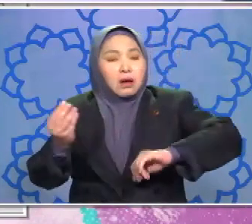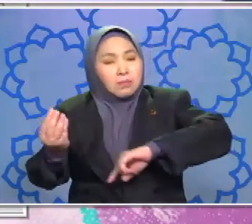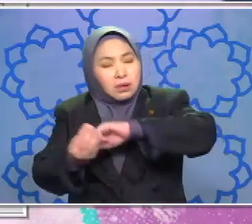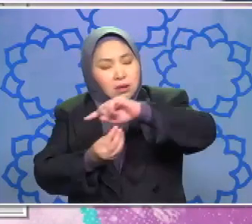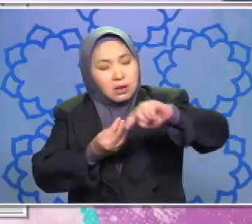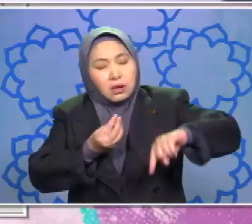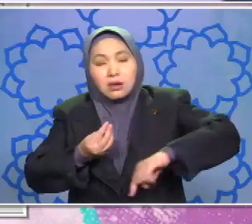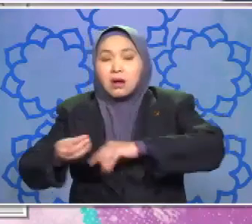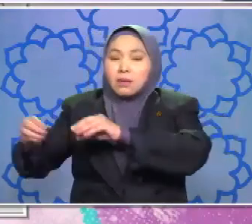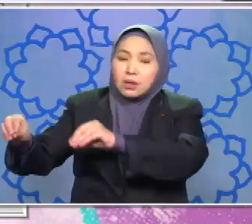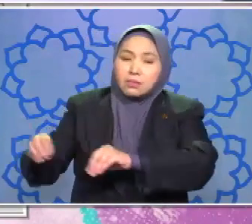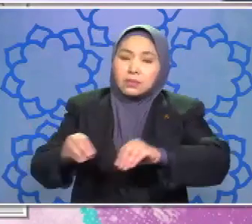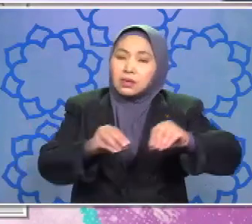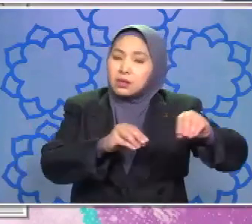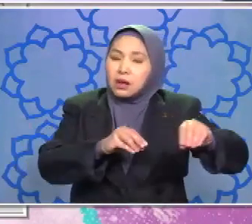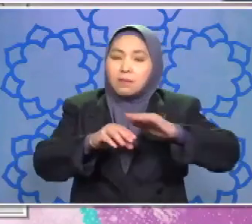syai'in